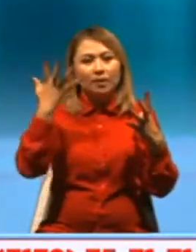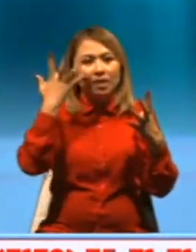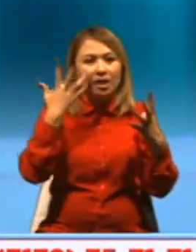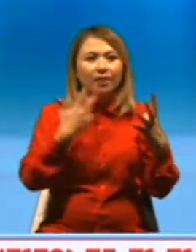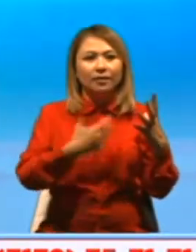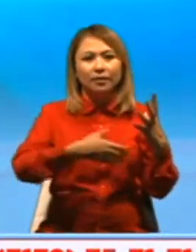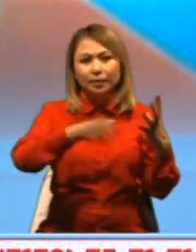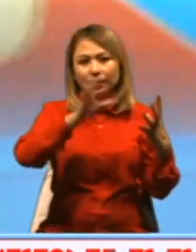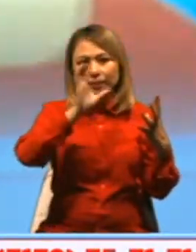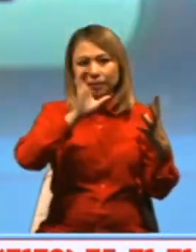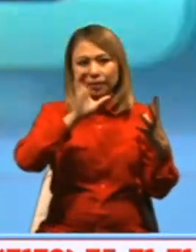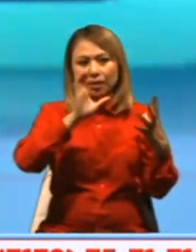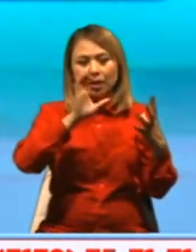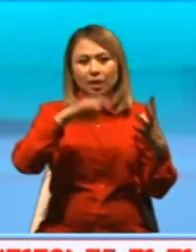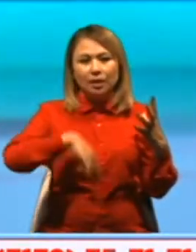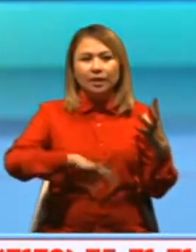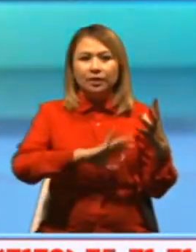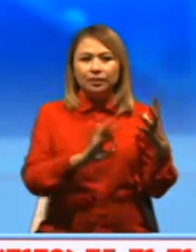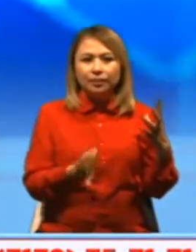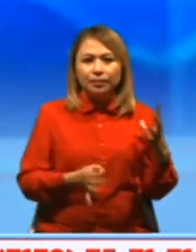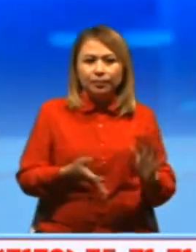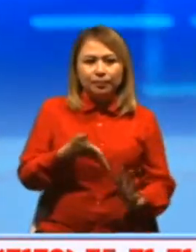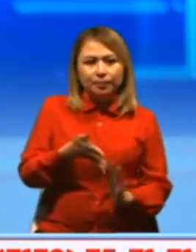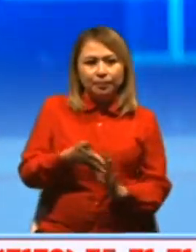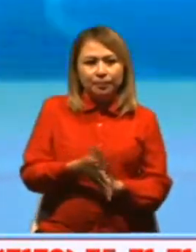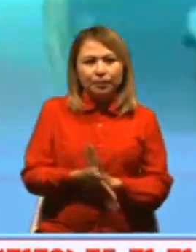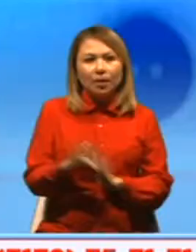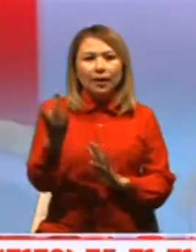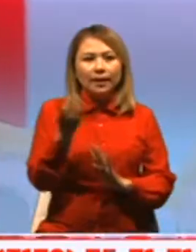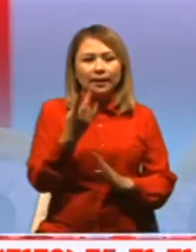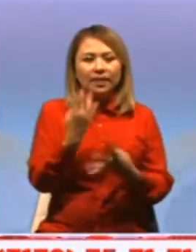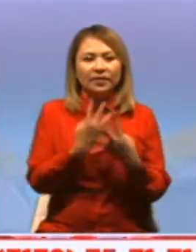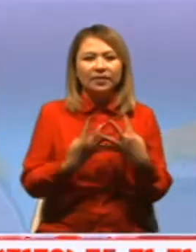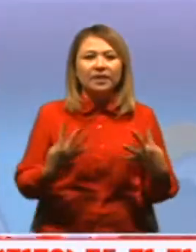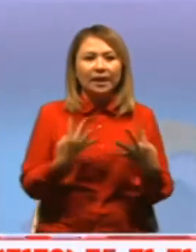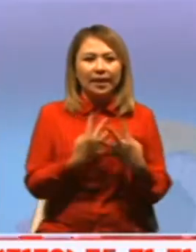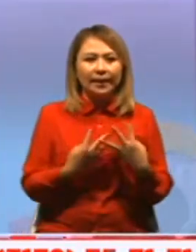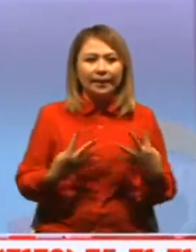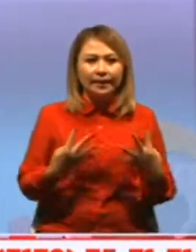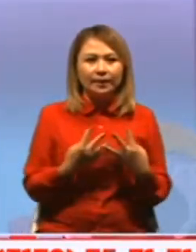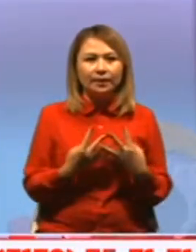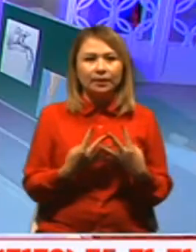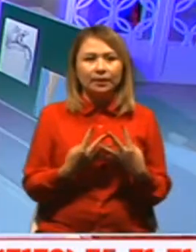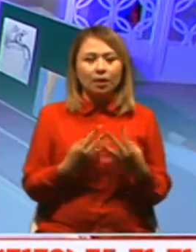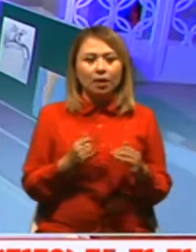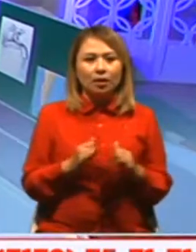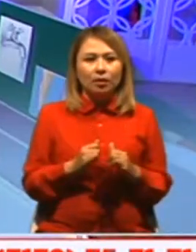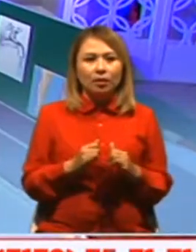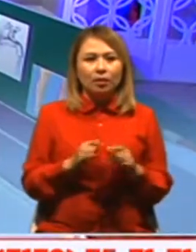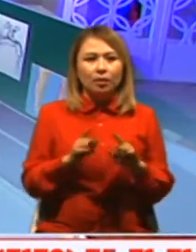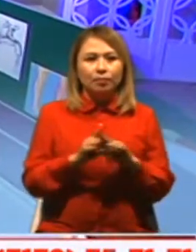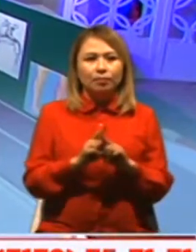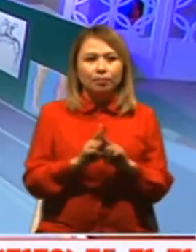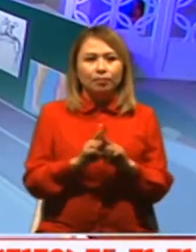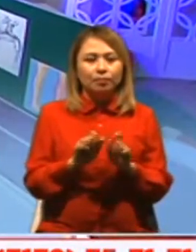кезде ол ішек арқылы таралу керек. Яғни вне клеточный жидкость дейміз, таралу керек. Ол